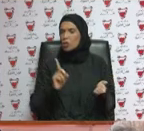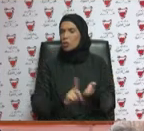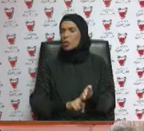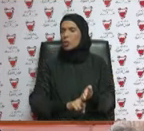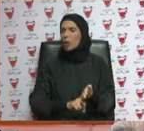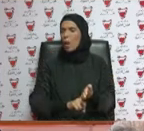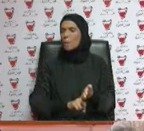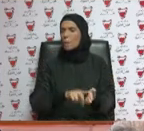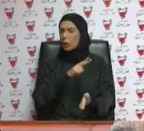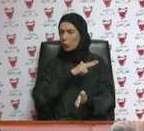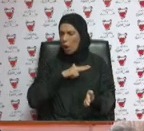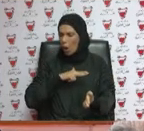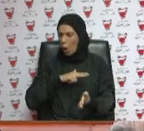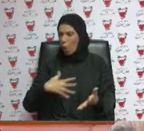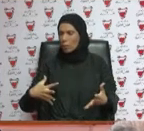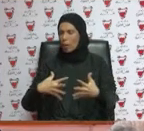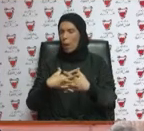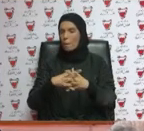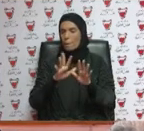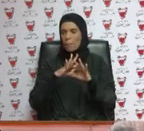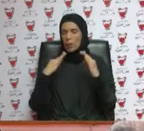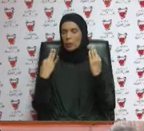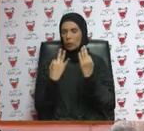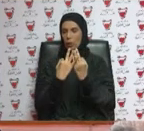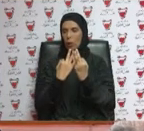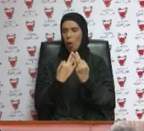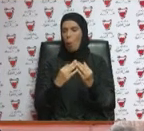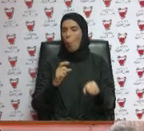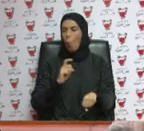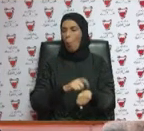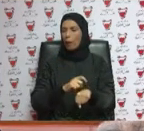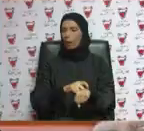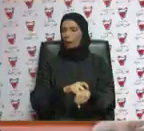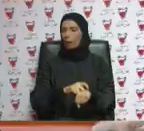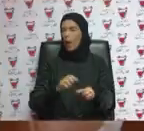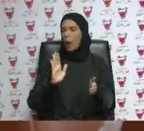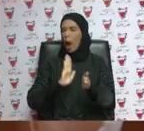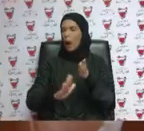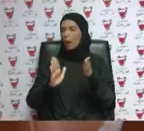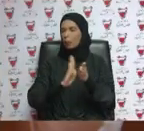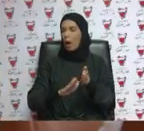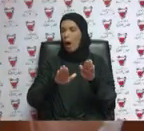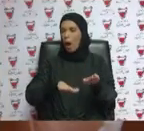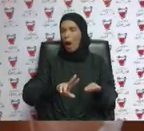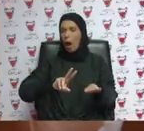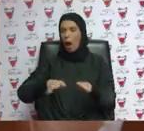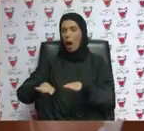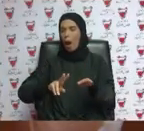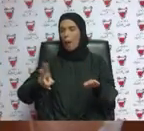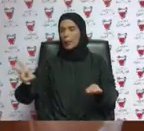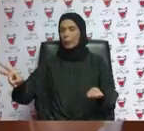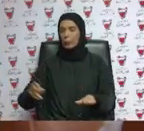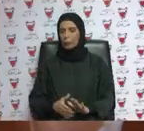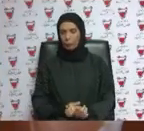تكفل الدولة وتضامن المجتمع جميعا في أوقات المحن والناتجة عن الكوارث وإلى آخر